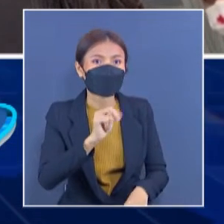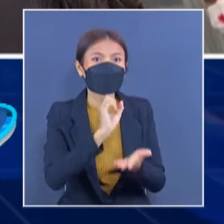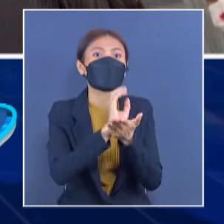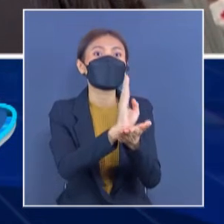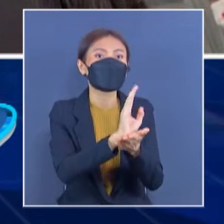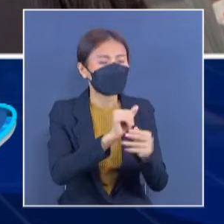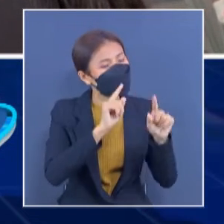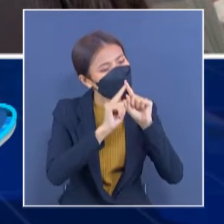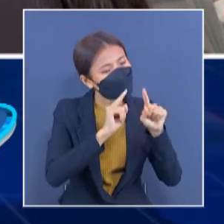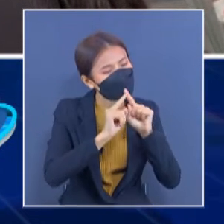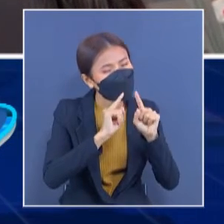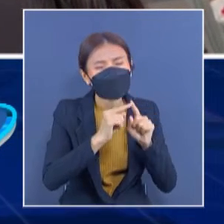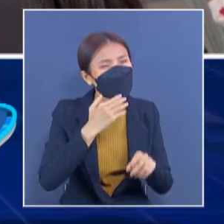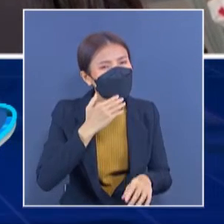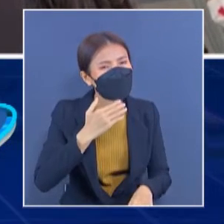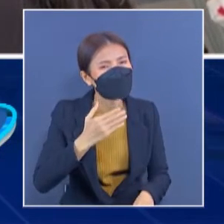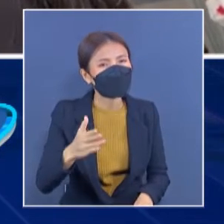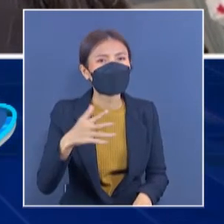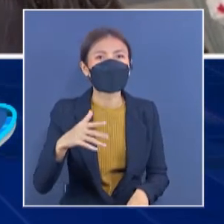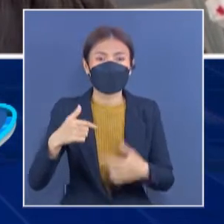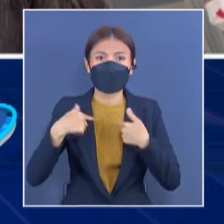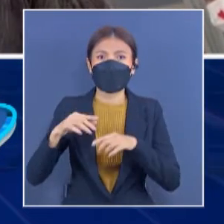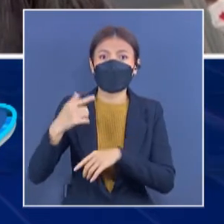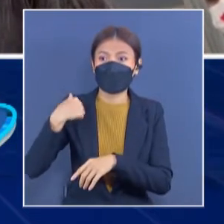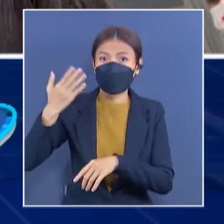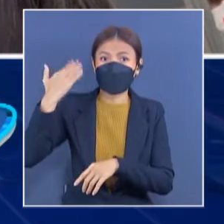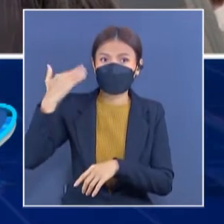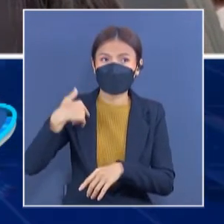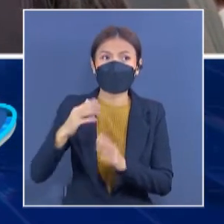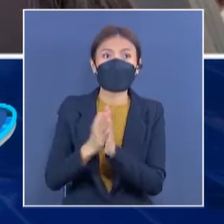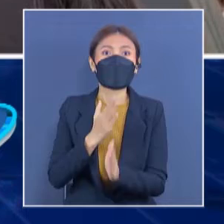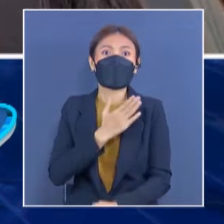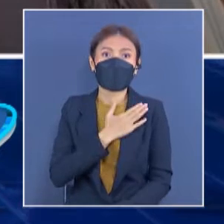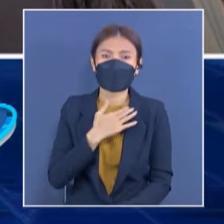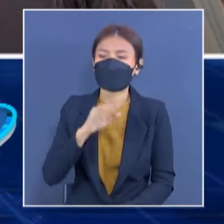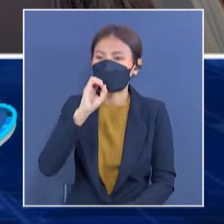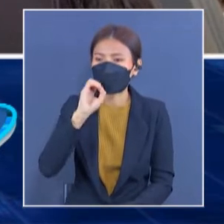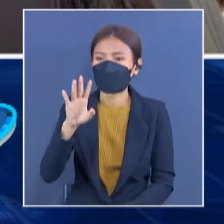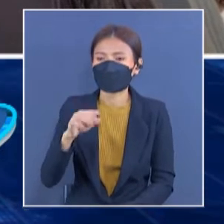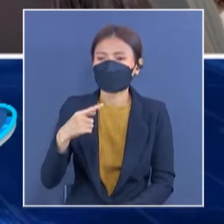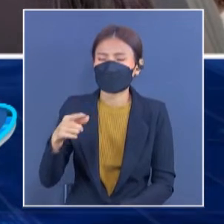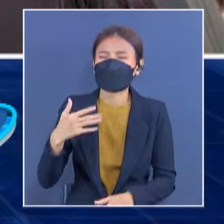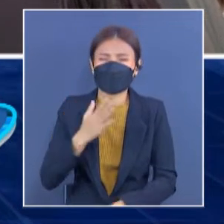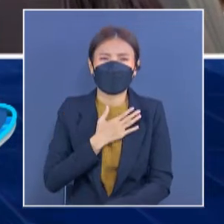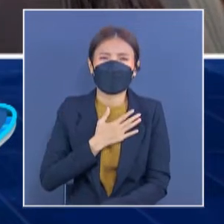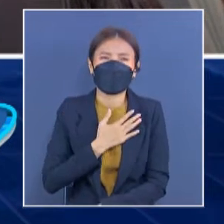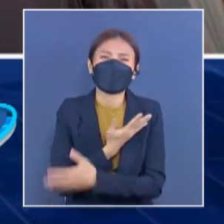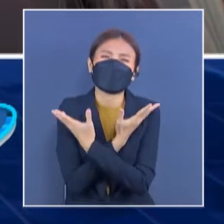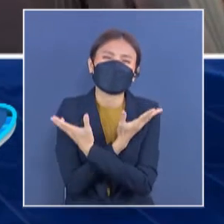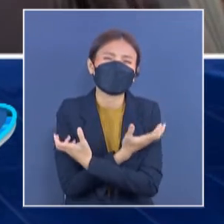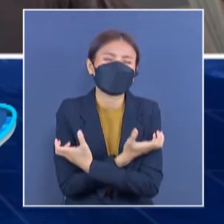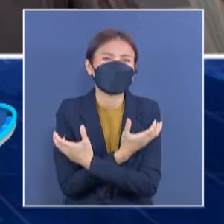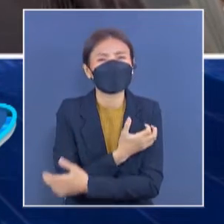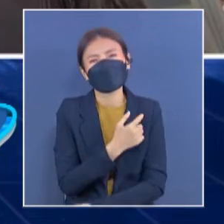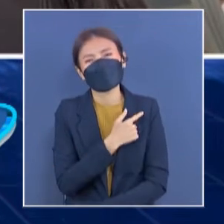ทักไลน์มาแล้วบอกว่าปวดเมื่อยเพราะว่านั่งเทศนานเธอก็เลยอาสาบอกเดี๋ย